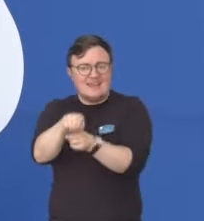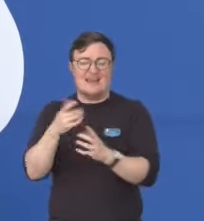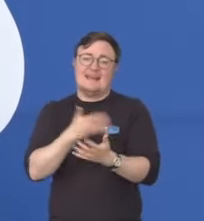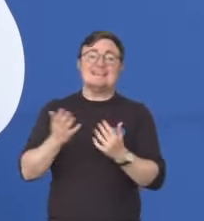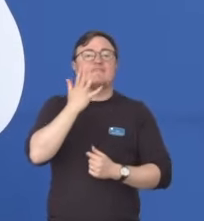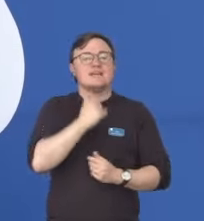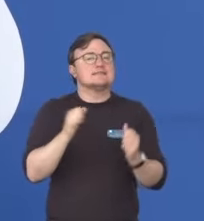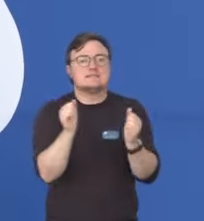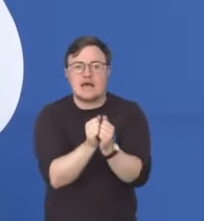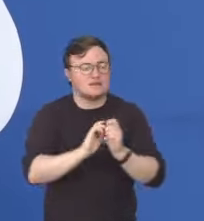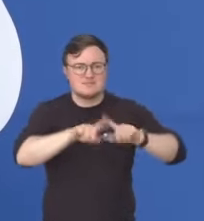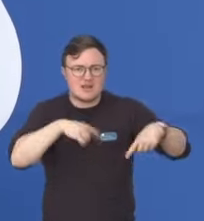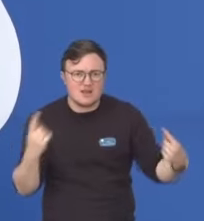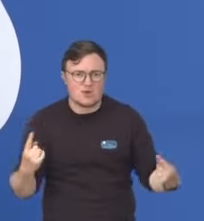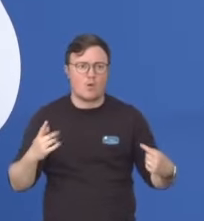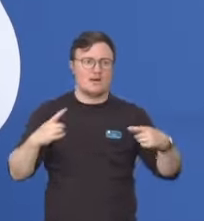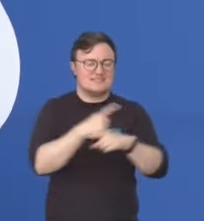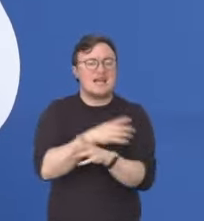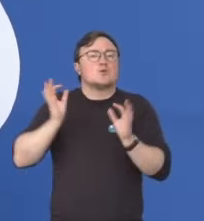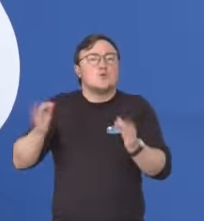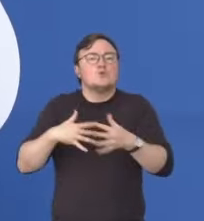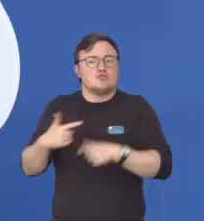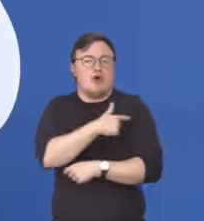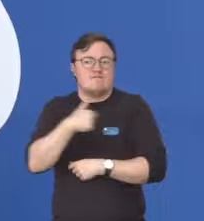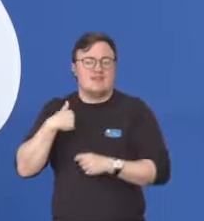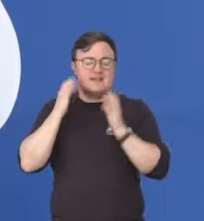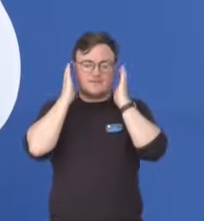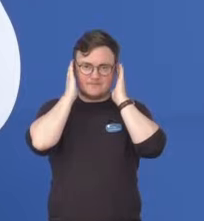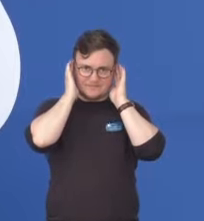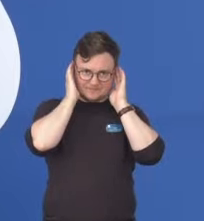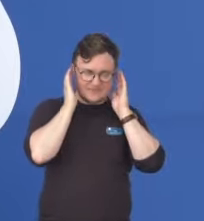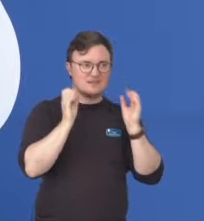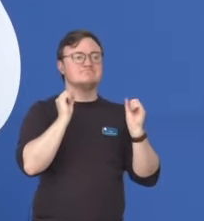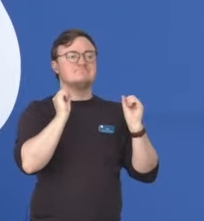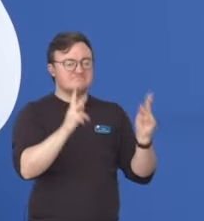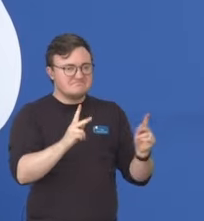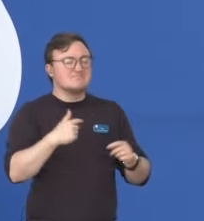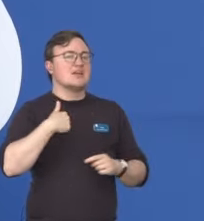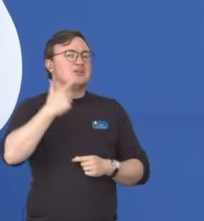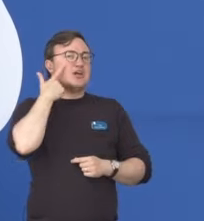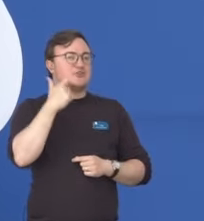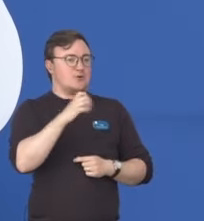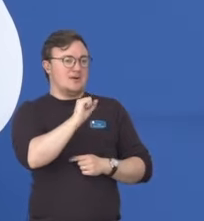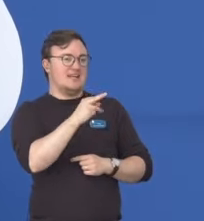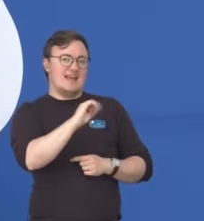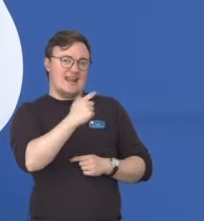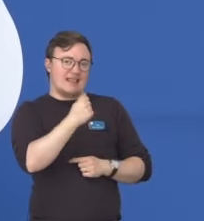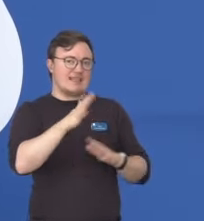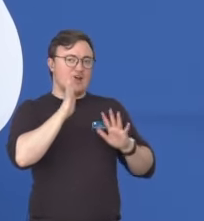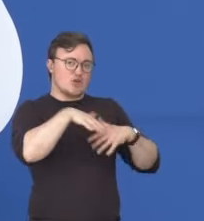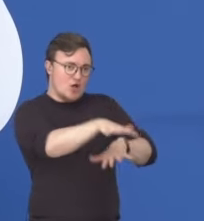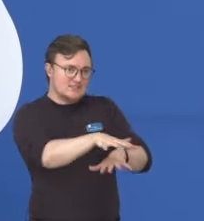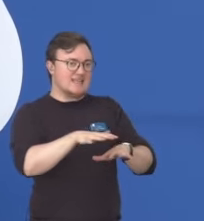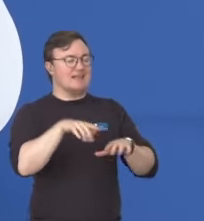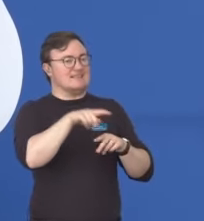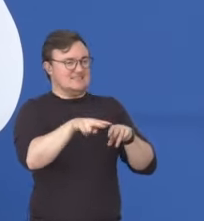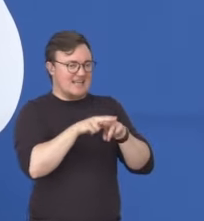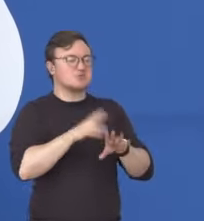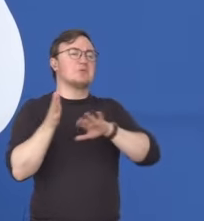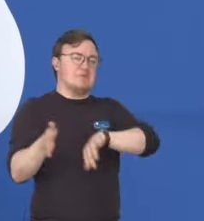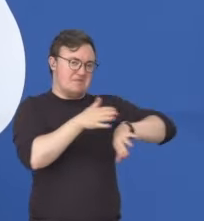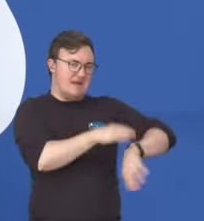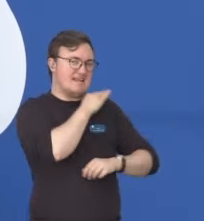sätt som aktivister väljer att engagera sig. Jag tror att vi har hört tillräckligt om känslorna kring Greta-rörelsen. Vi ska hinna med lite sakfrågor